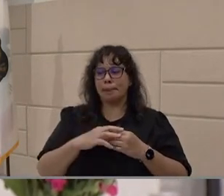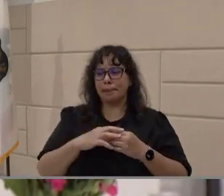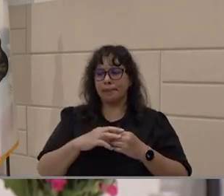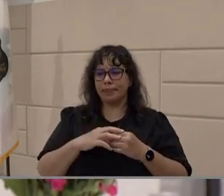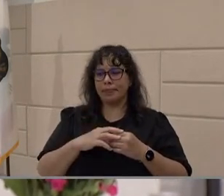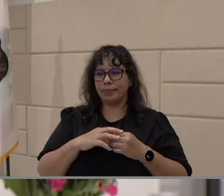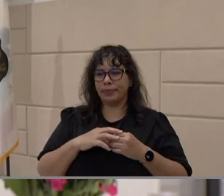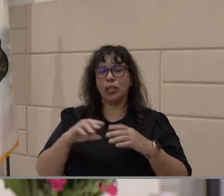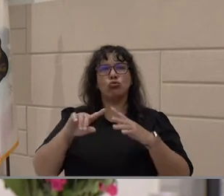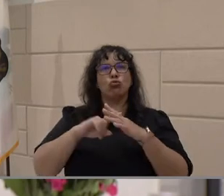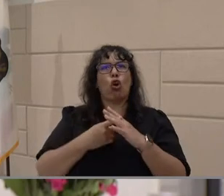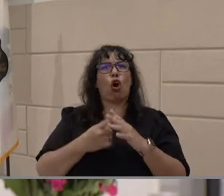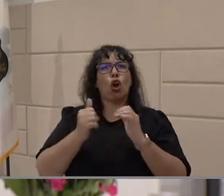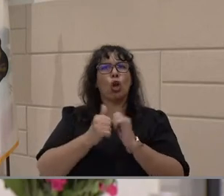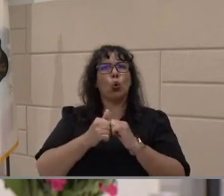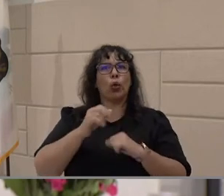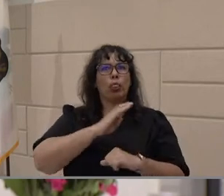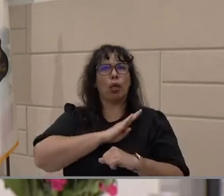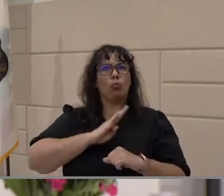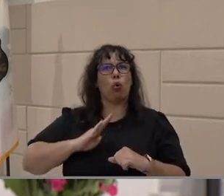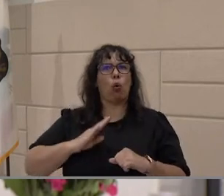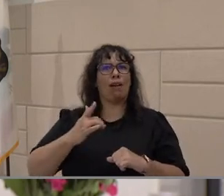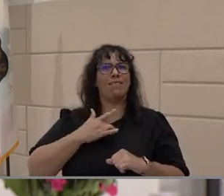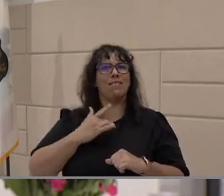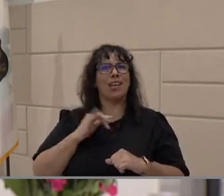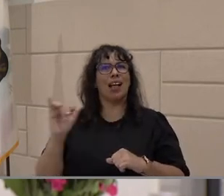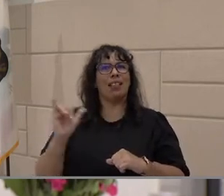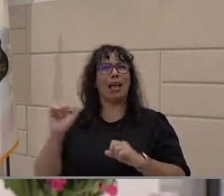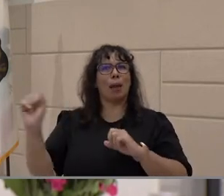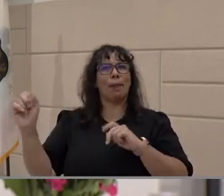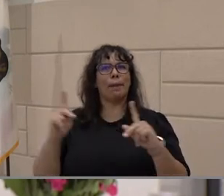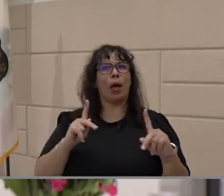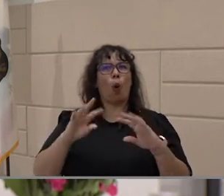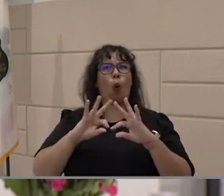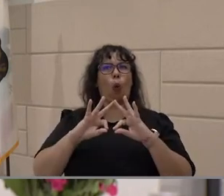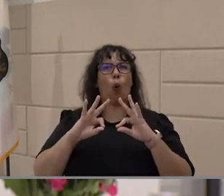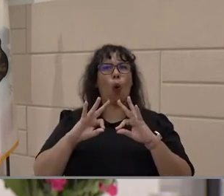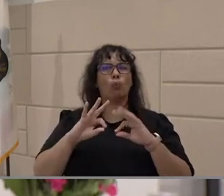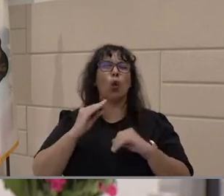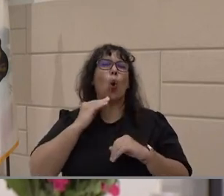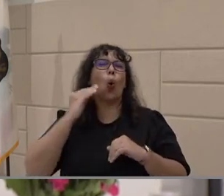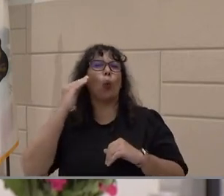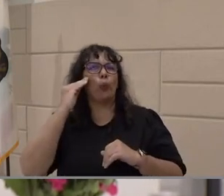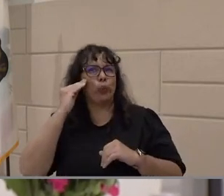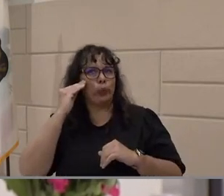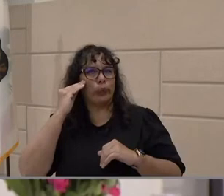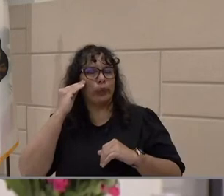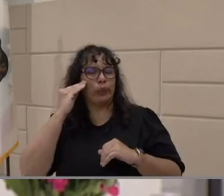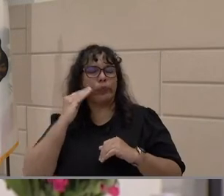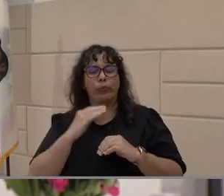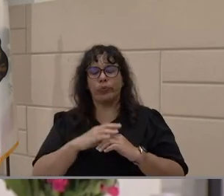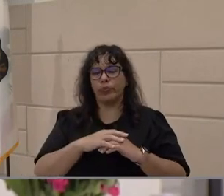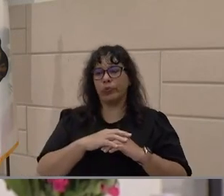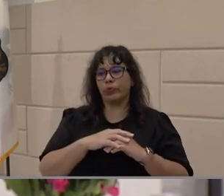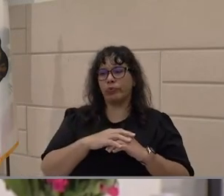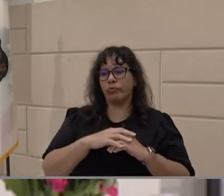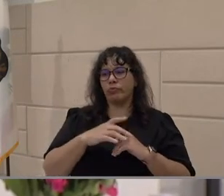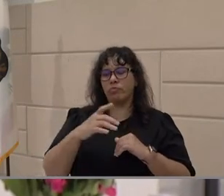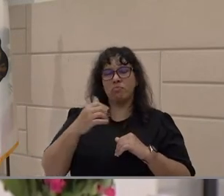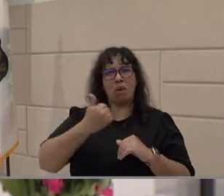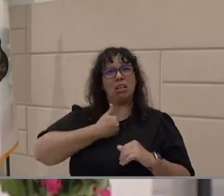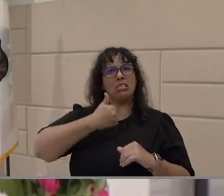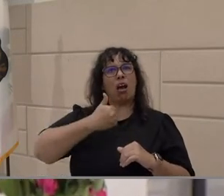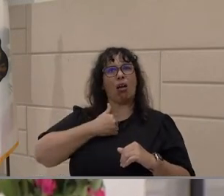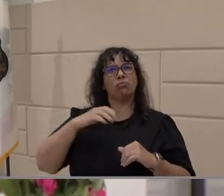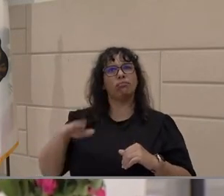บ้านยุลธาการตลอดมกโจรวมขนมLBUSDข